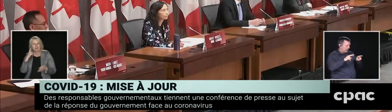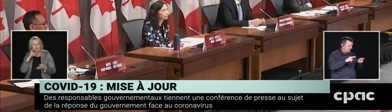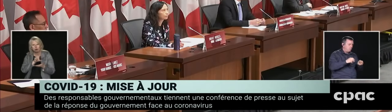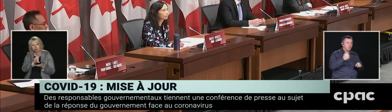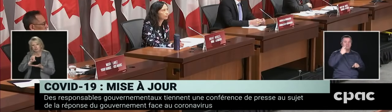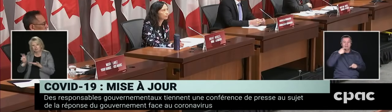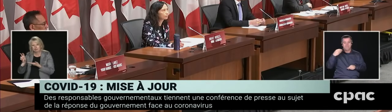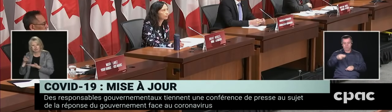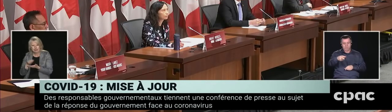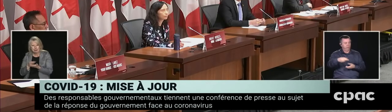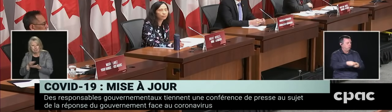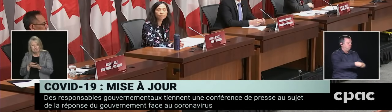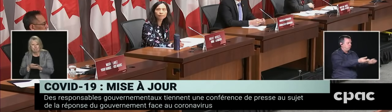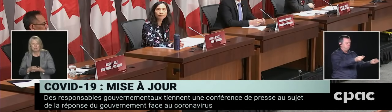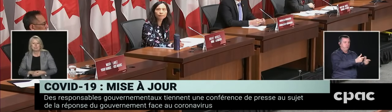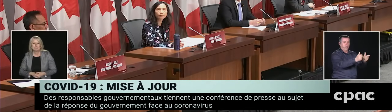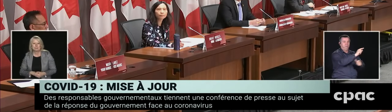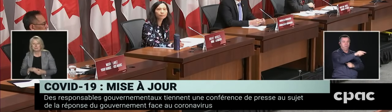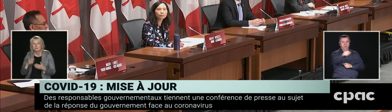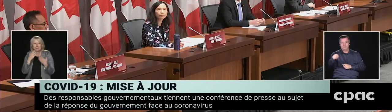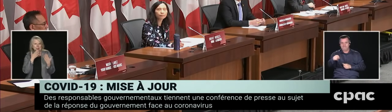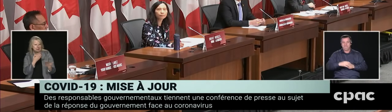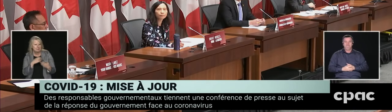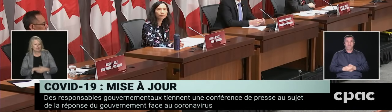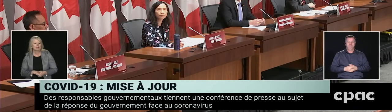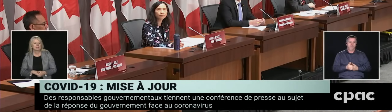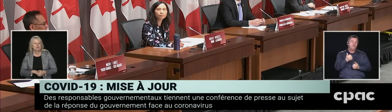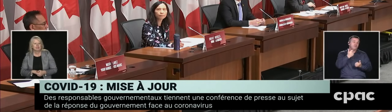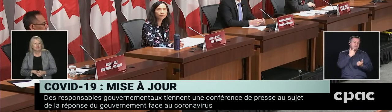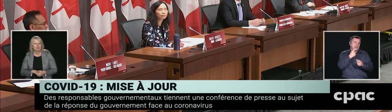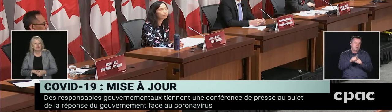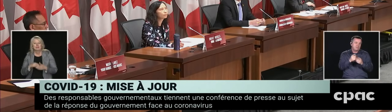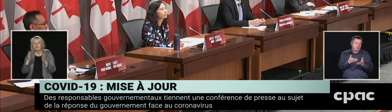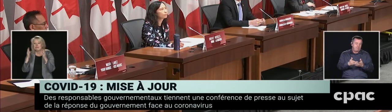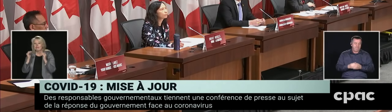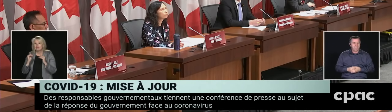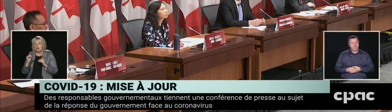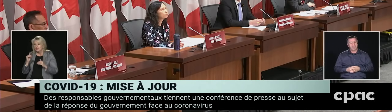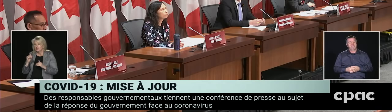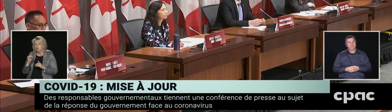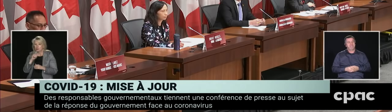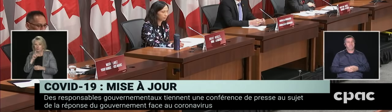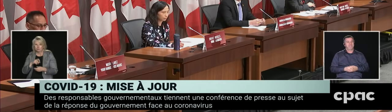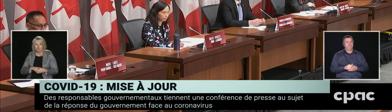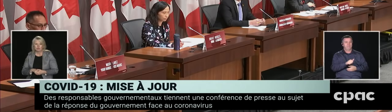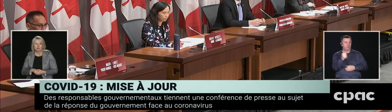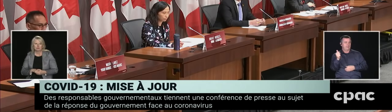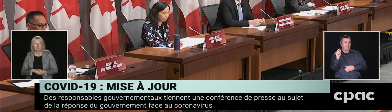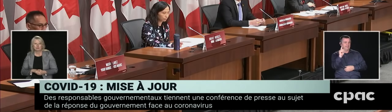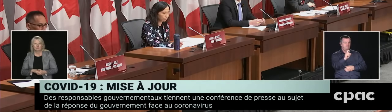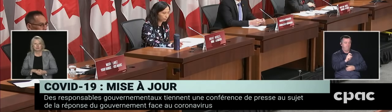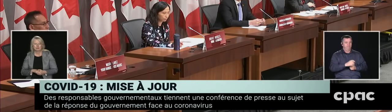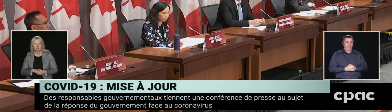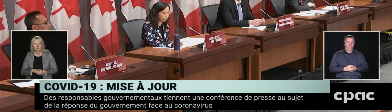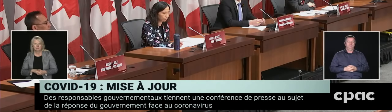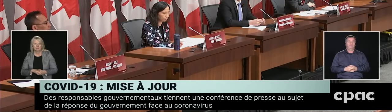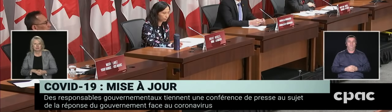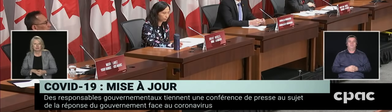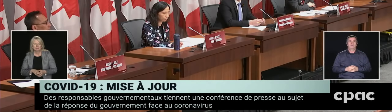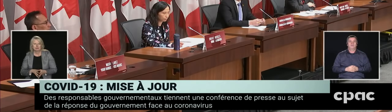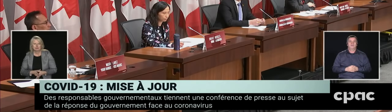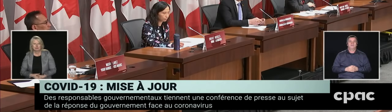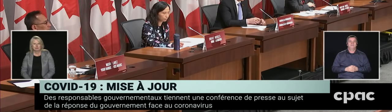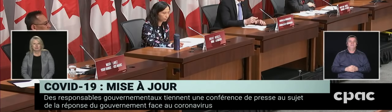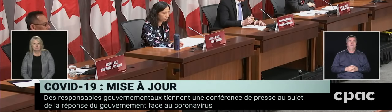Thank you. Thank you, Minister. Operator, next question, please. Thank you. Merci. Our next question, notre prochaine question, is from